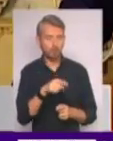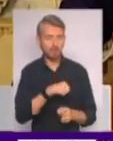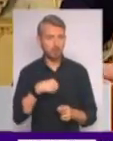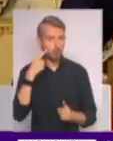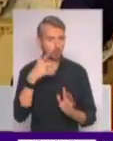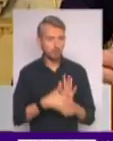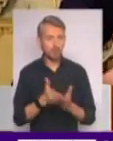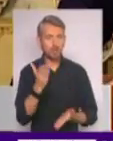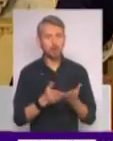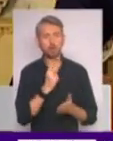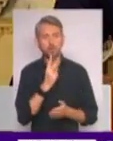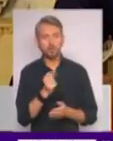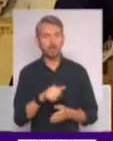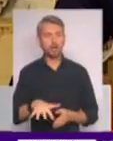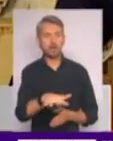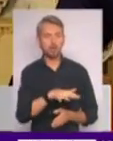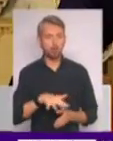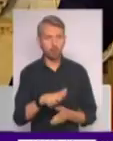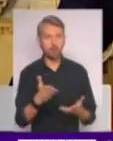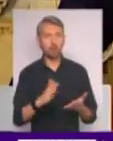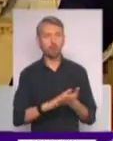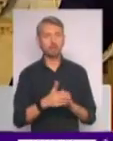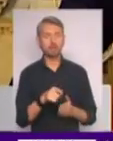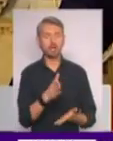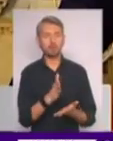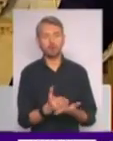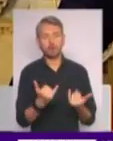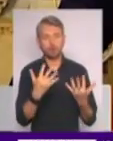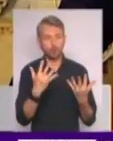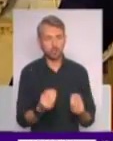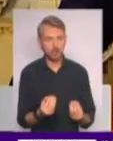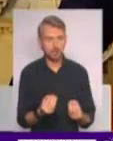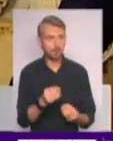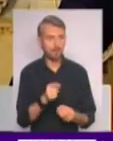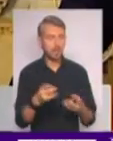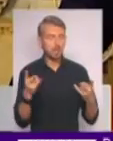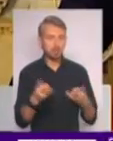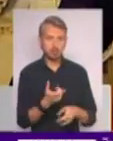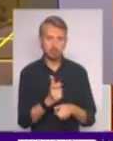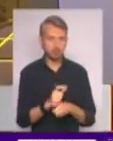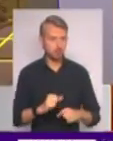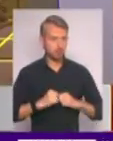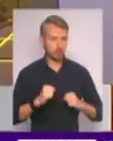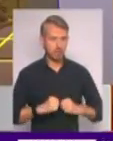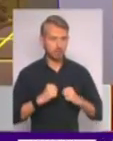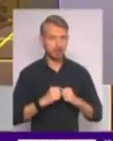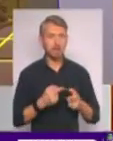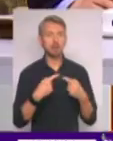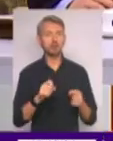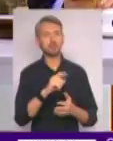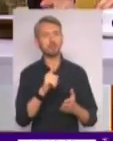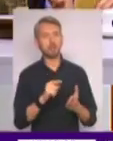що якщо подивитися на територію, в якому стані вона перебуває на сьогоднішній день, ну там треба докласти зусиль. Так. Інше